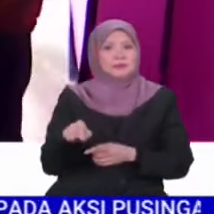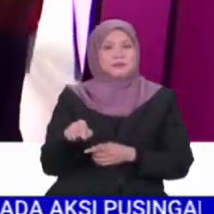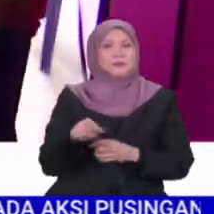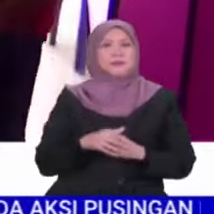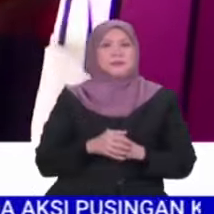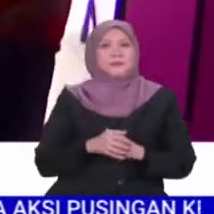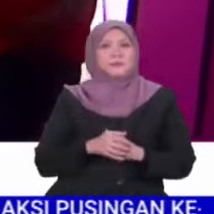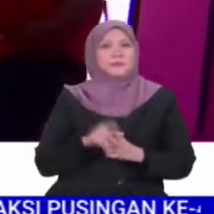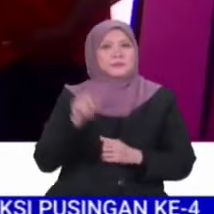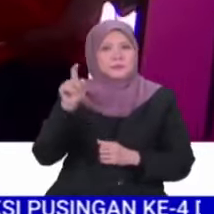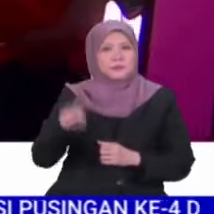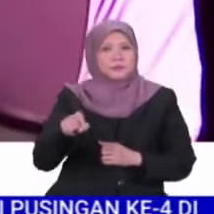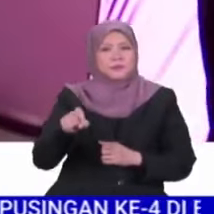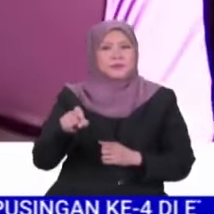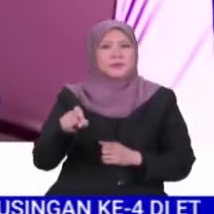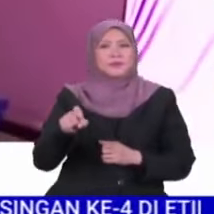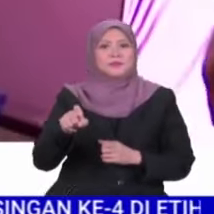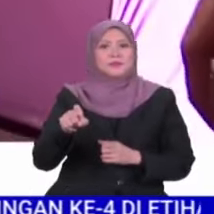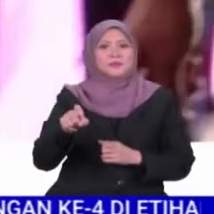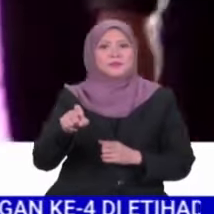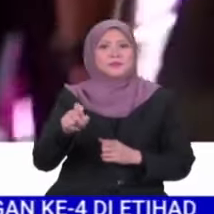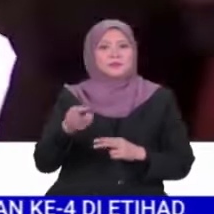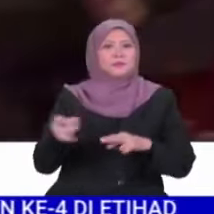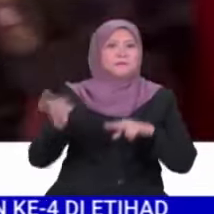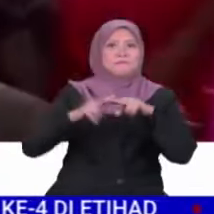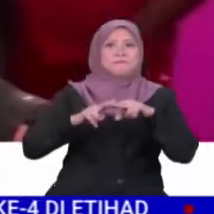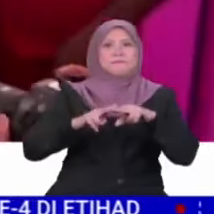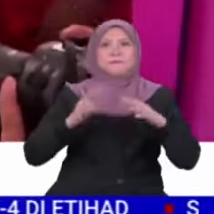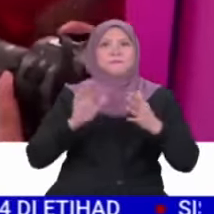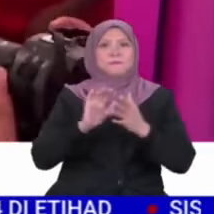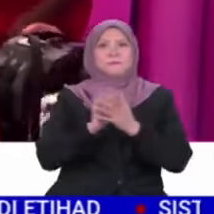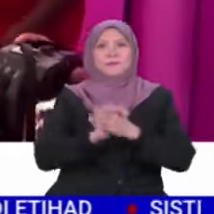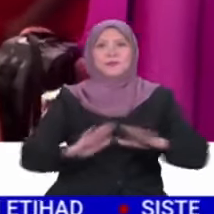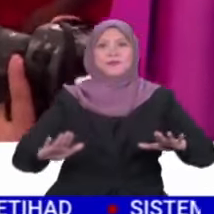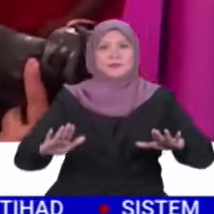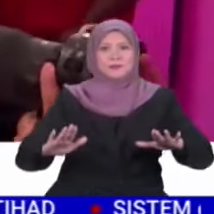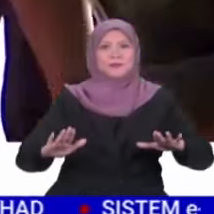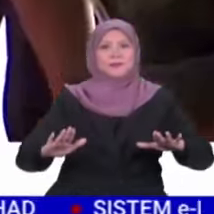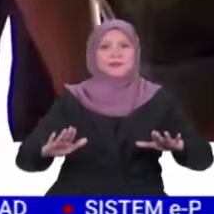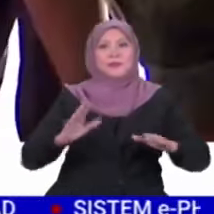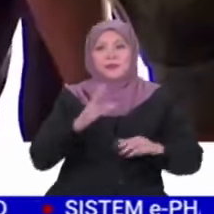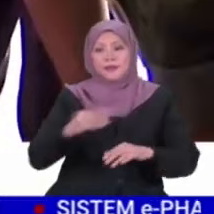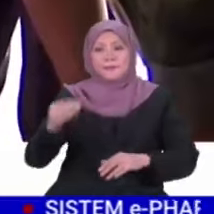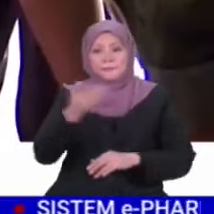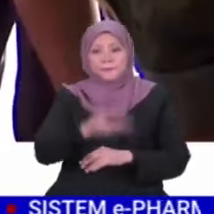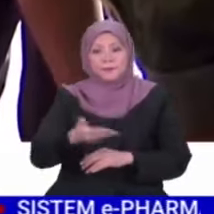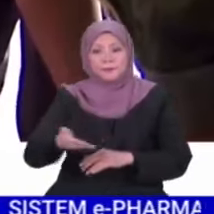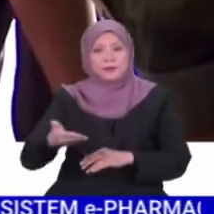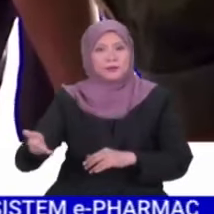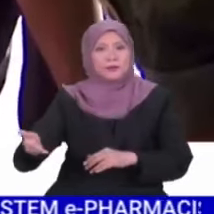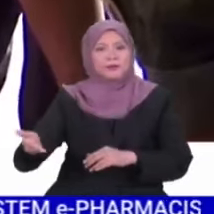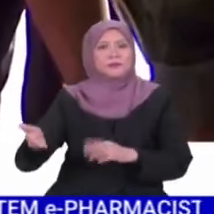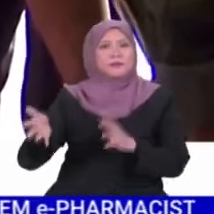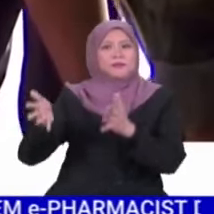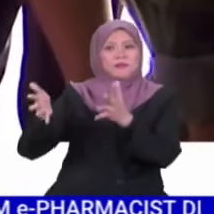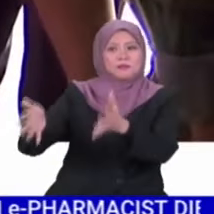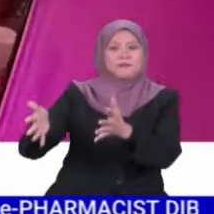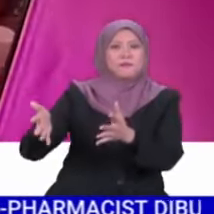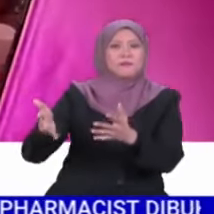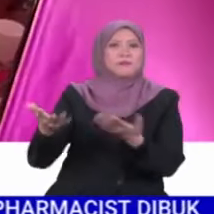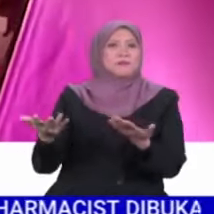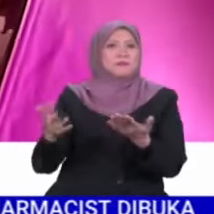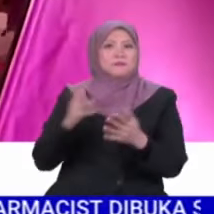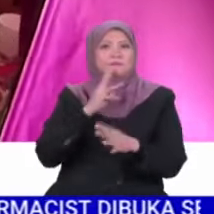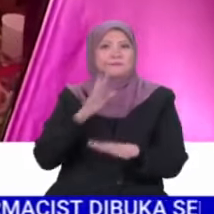sekali agar meningkatkan tahap keselamatan terutama sekali harta benda yang ditinggalkan oleh mangsa-mangsa